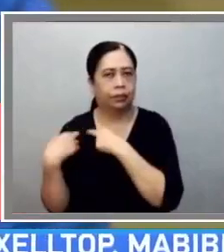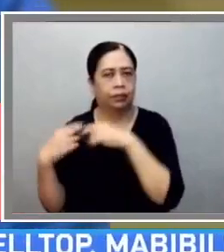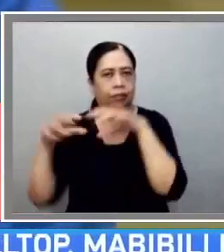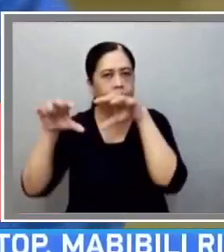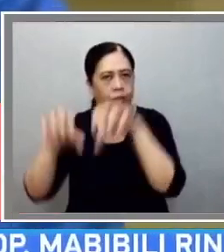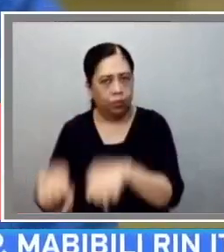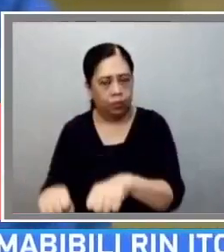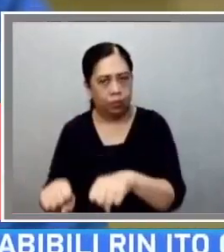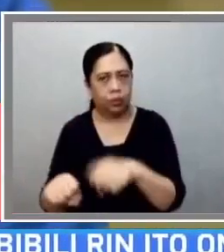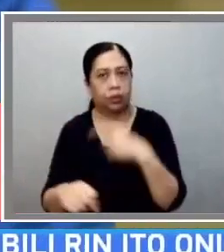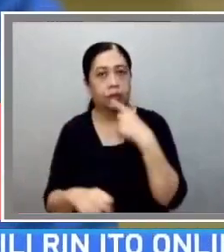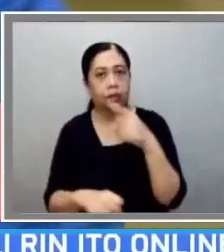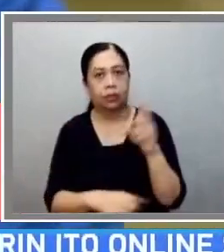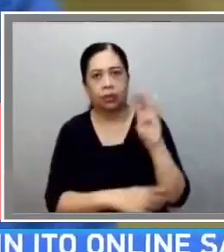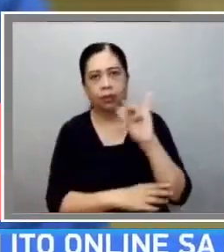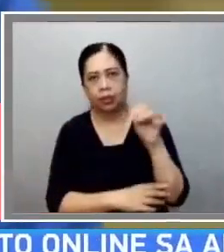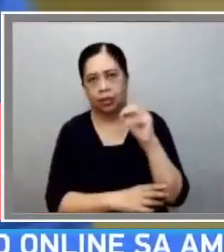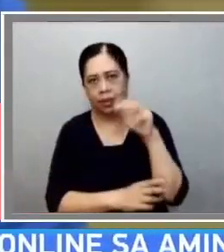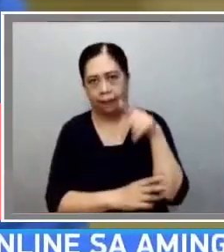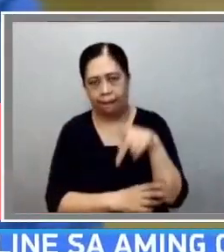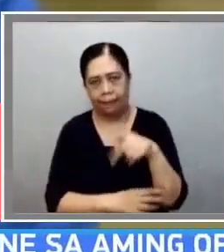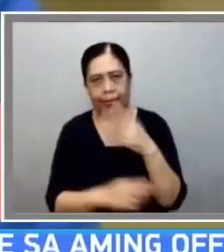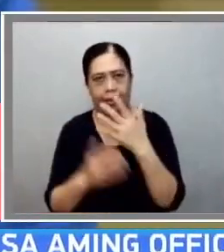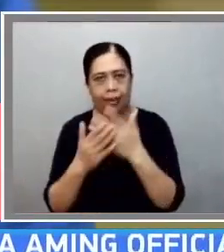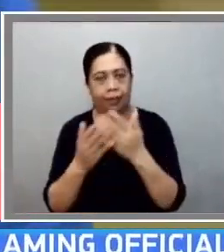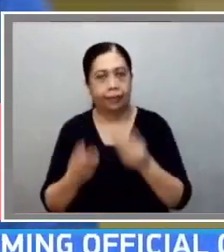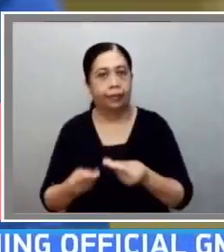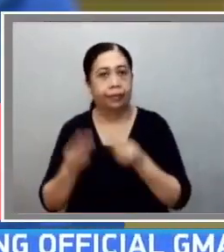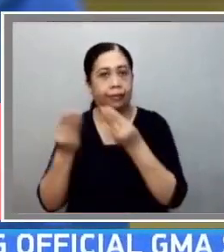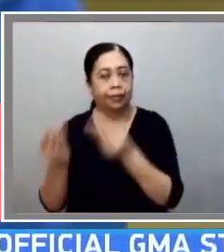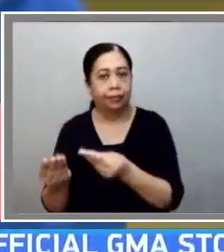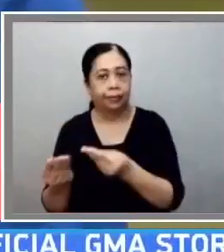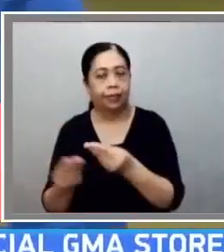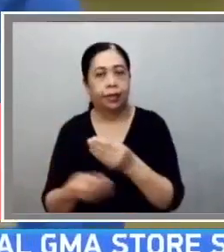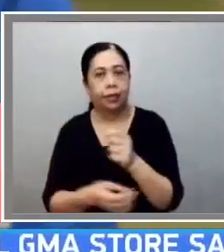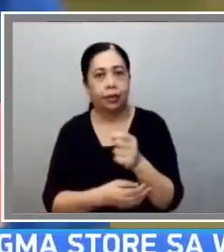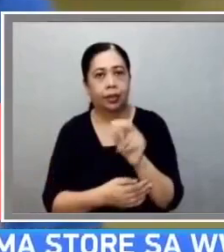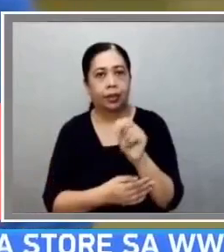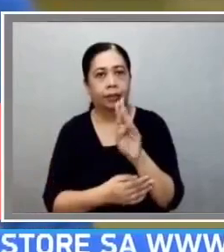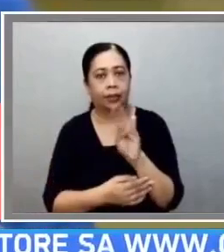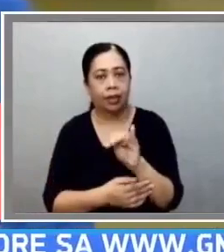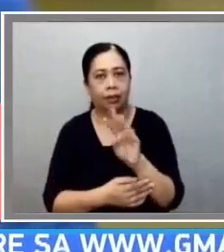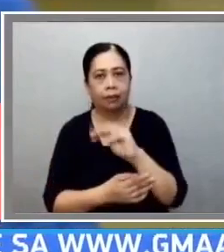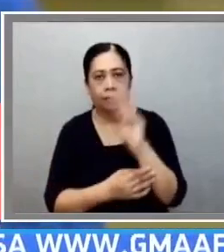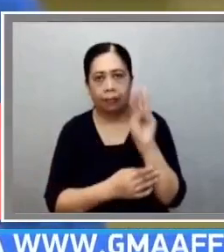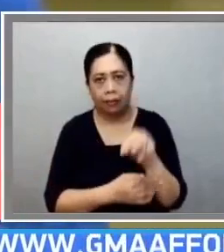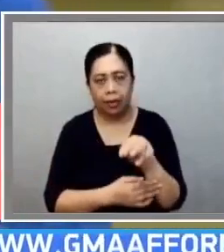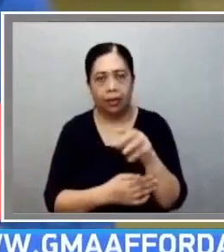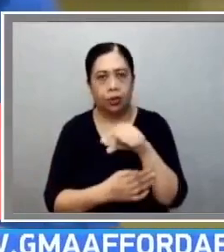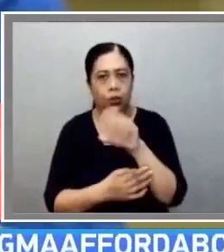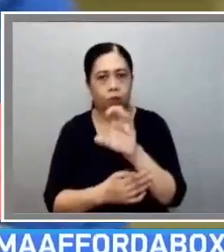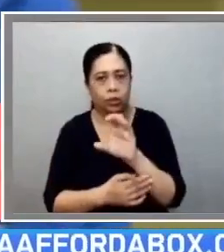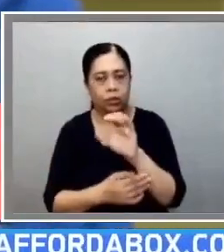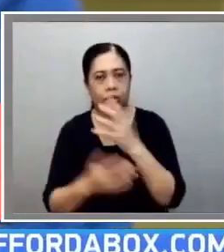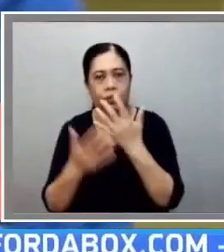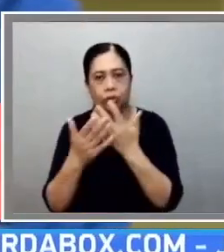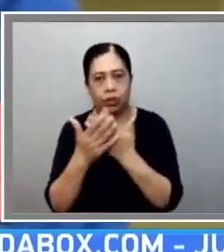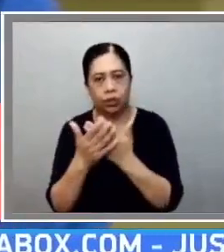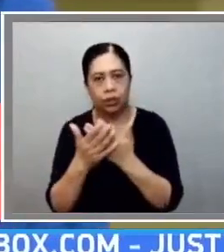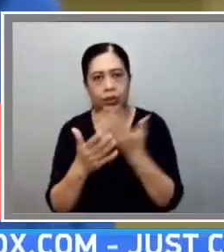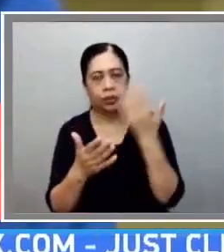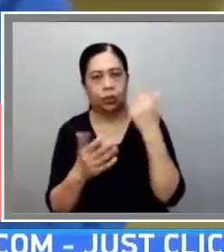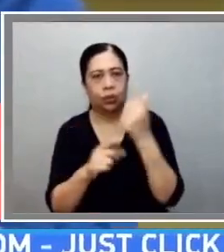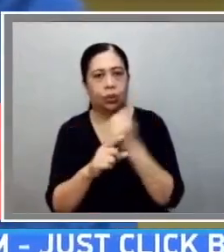Ayon sa BJMP, tinurn over naman si Sonza ng NBI Manila sa Quezon City Jail noong August